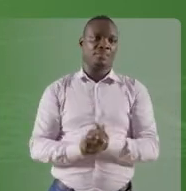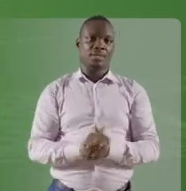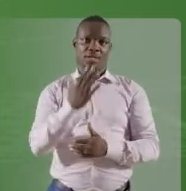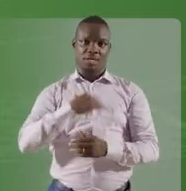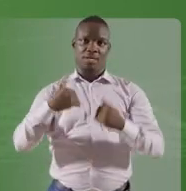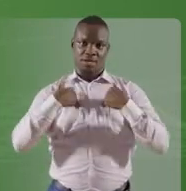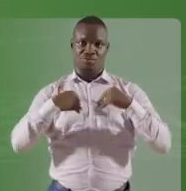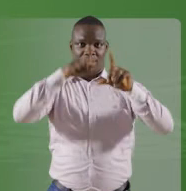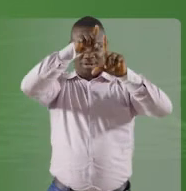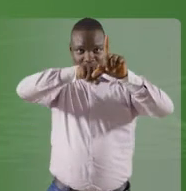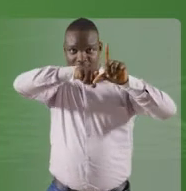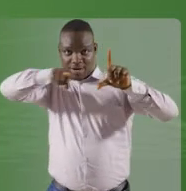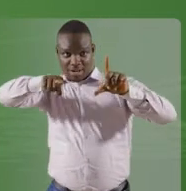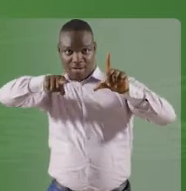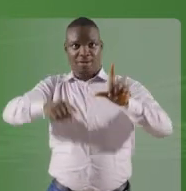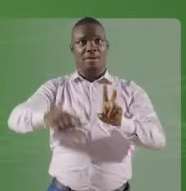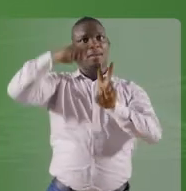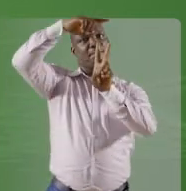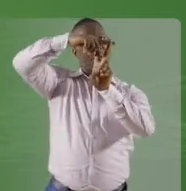angle de pi sur 3.